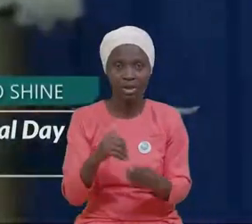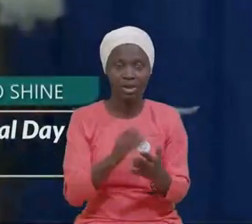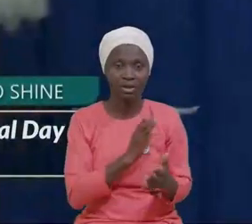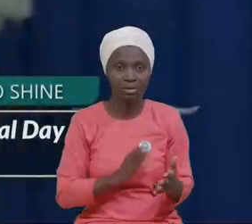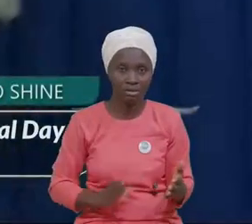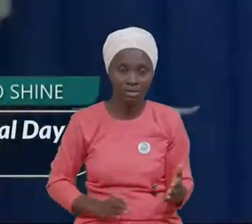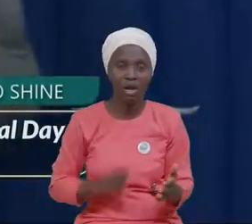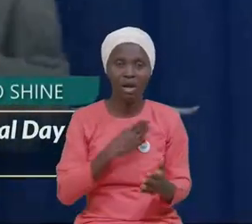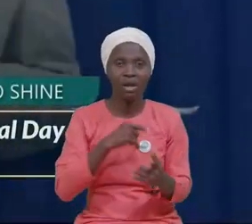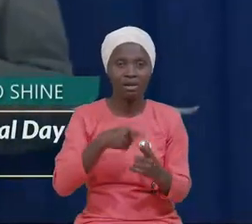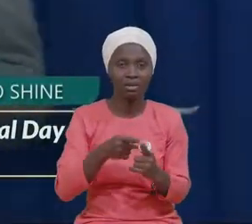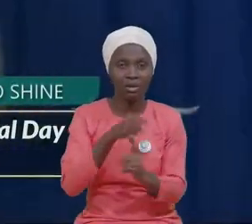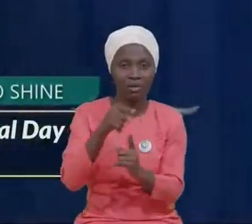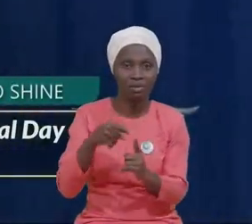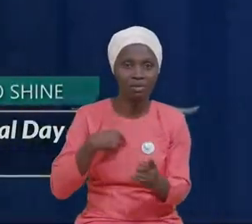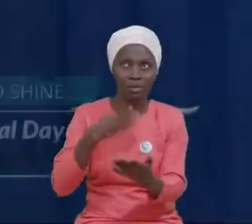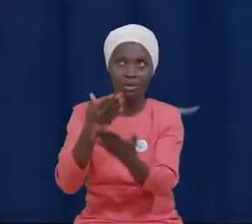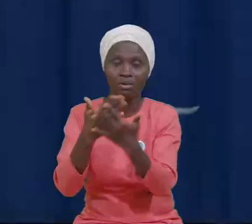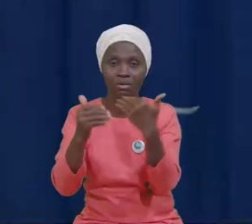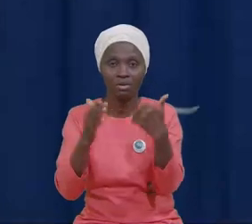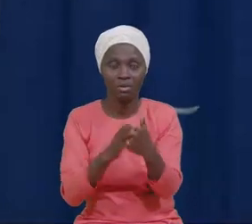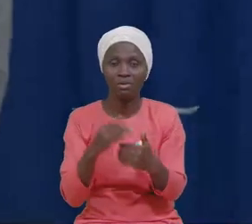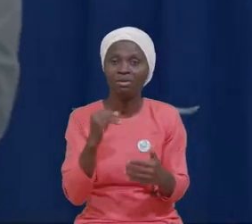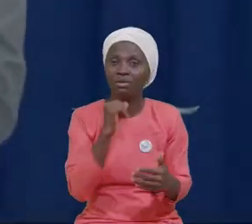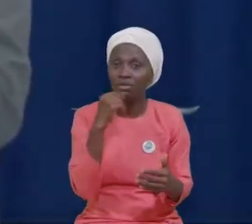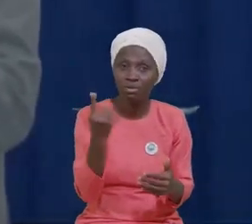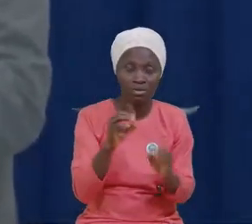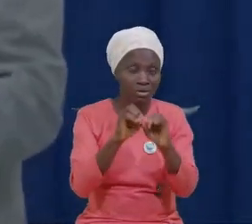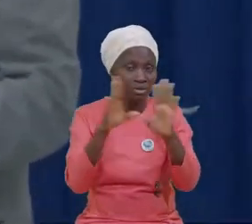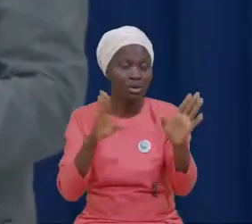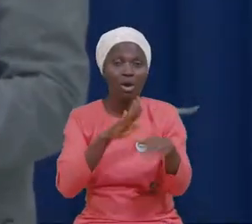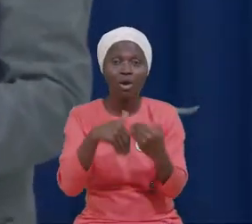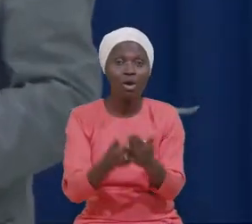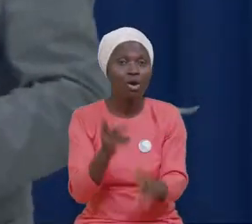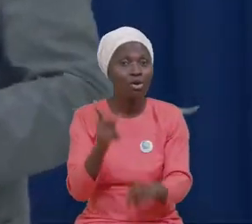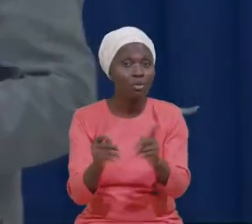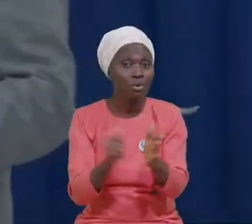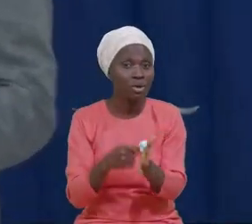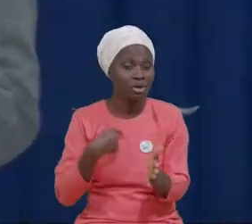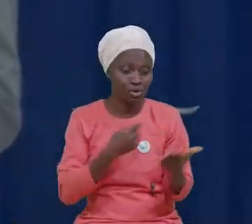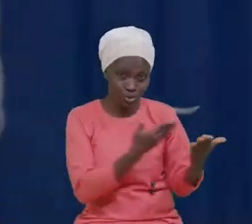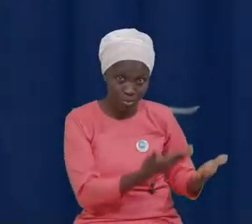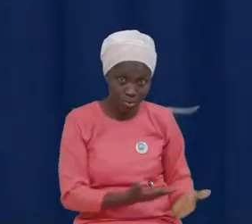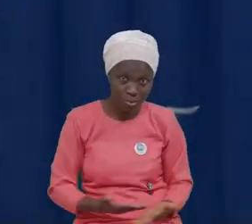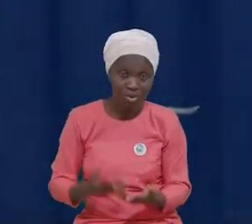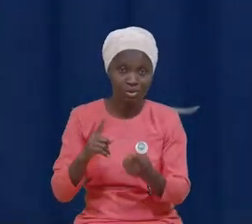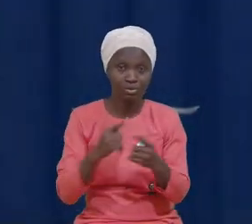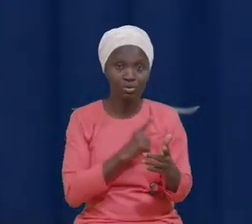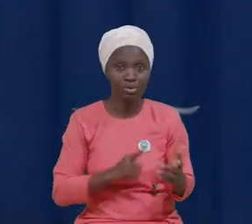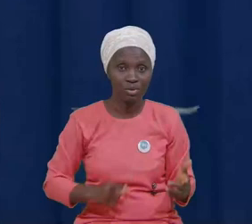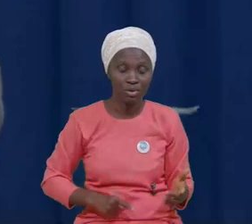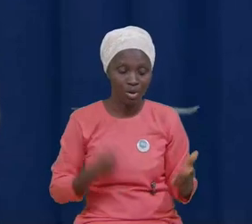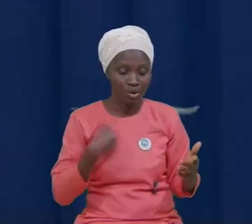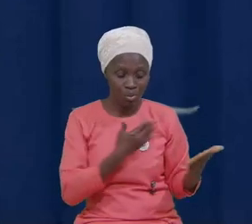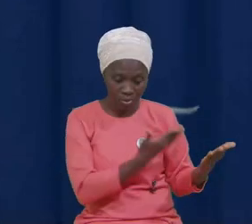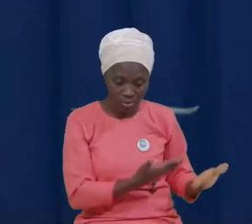ciel, pas seulement les étoiles, tout cela que nous avons conduit au Seigneur, et nous avons